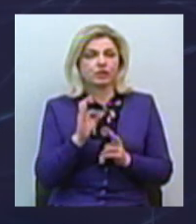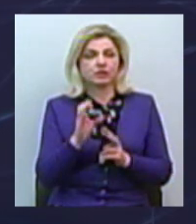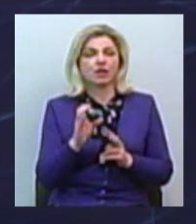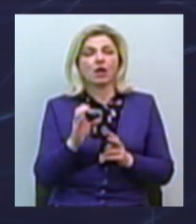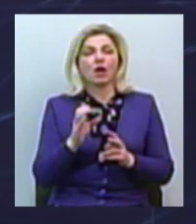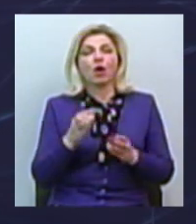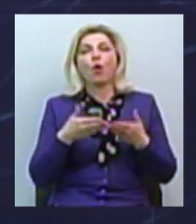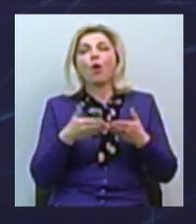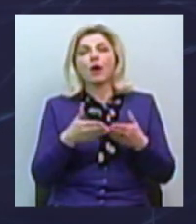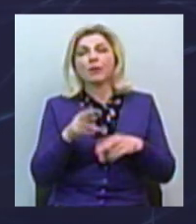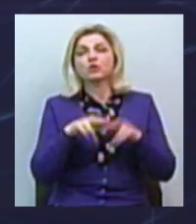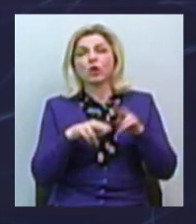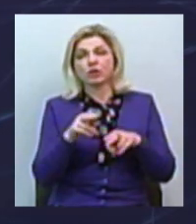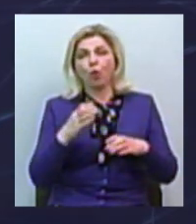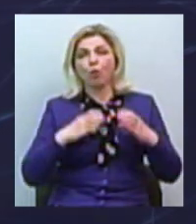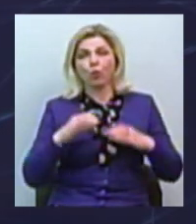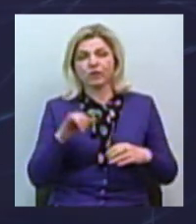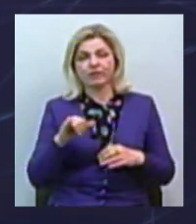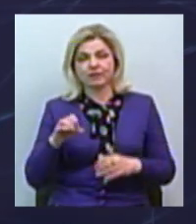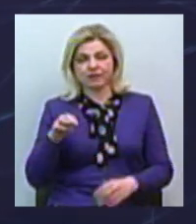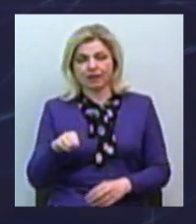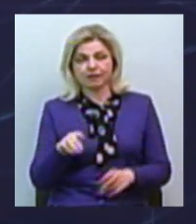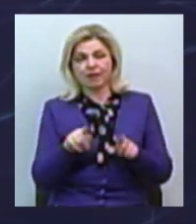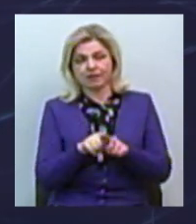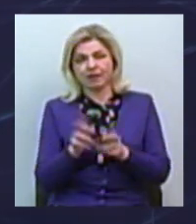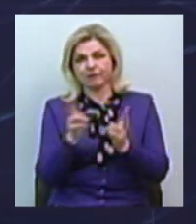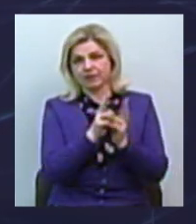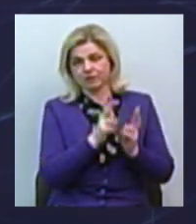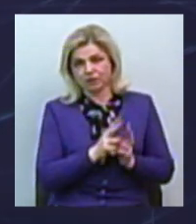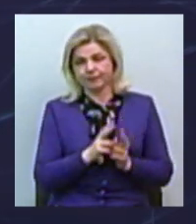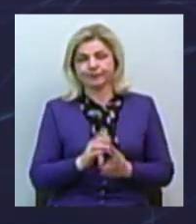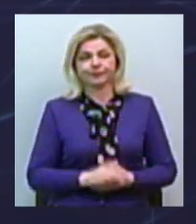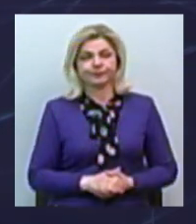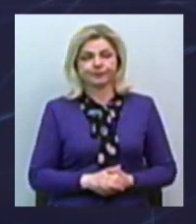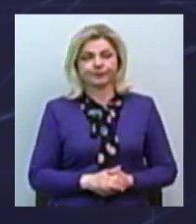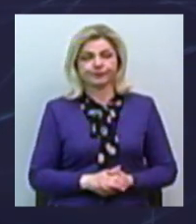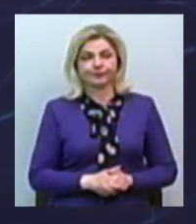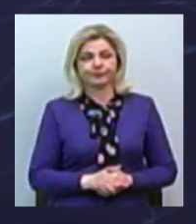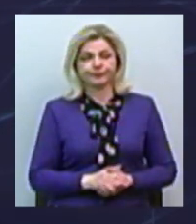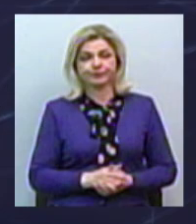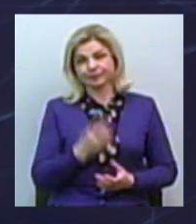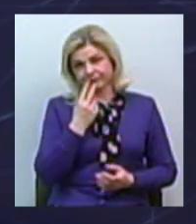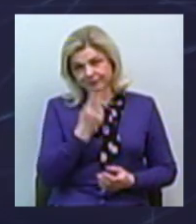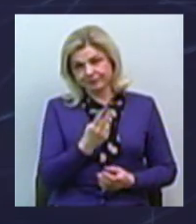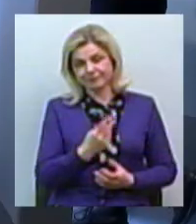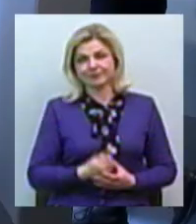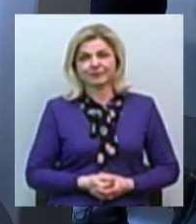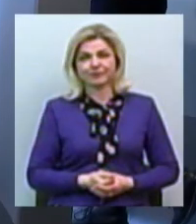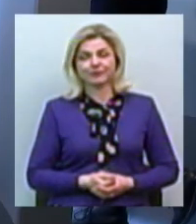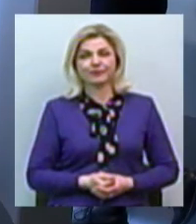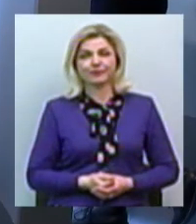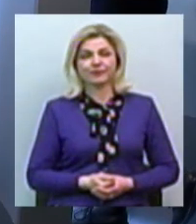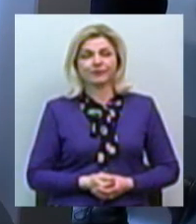кораблебудівним університетом. Ну, тобто таке. Ну і так само презентації, напевно. Побачимо. У нас